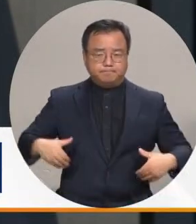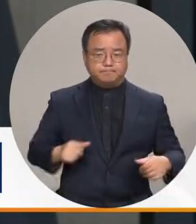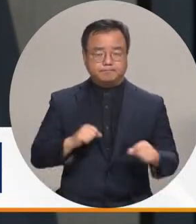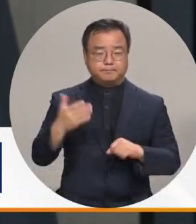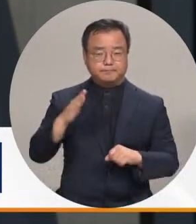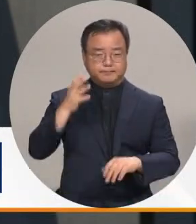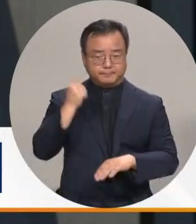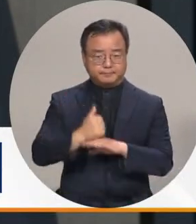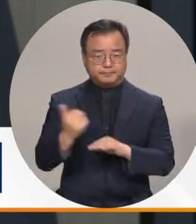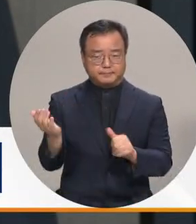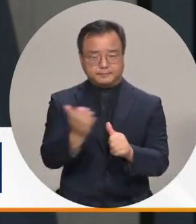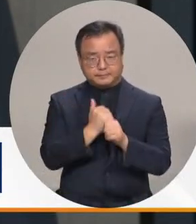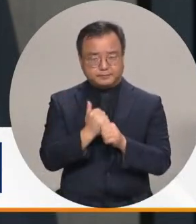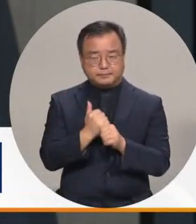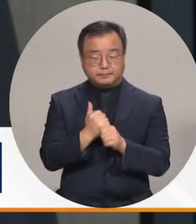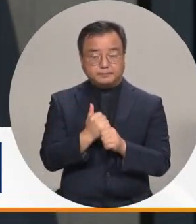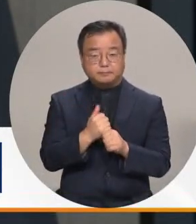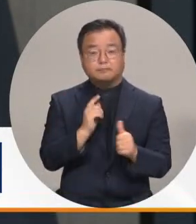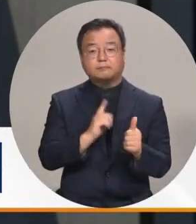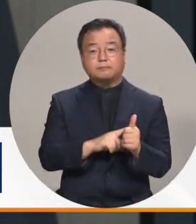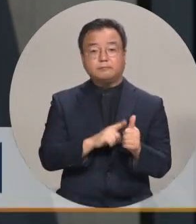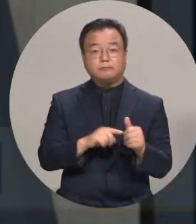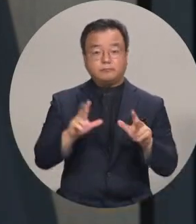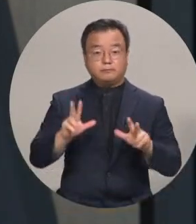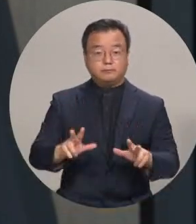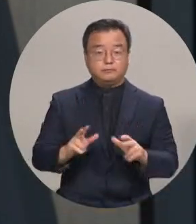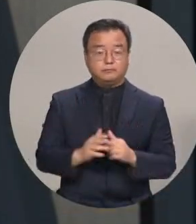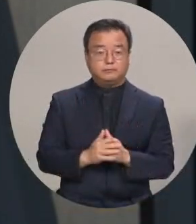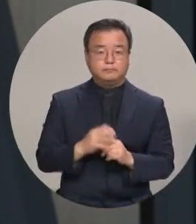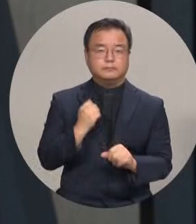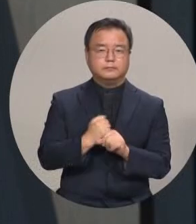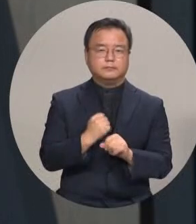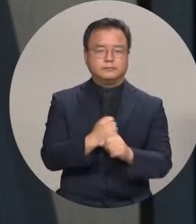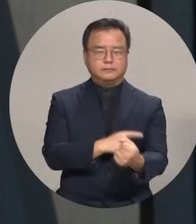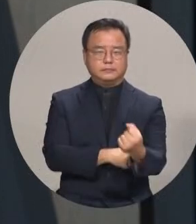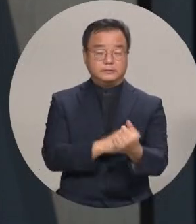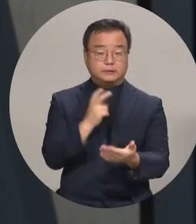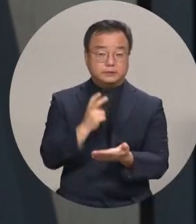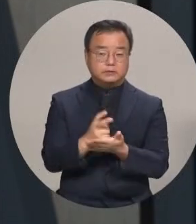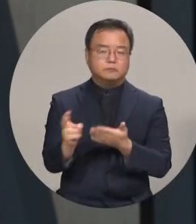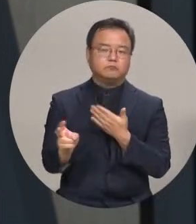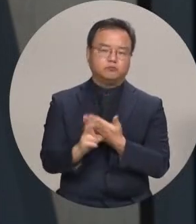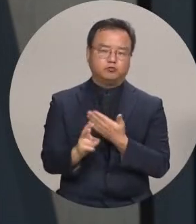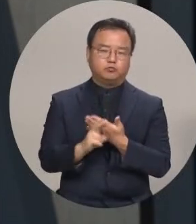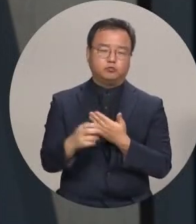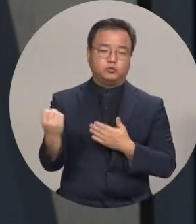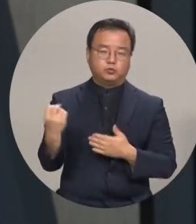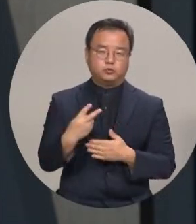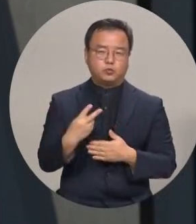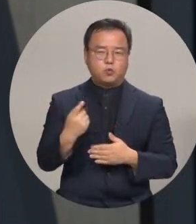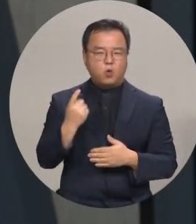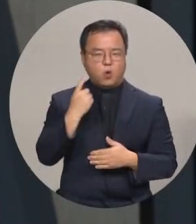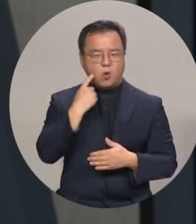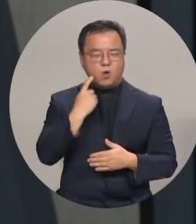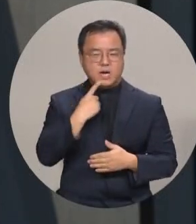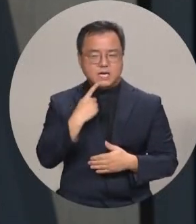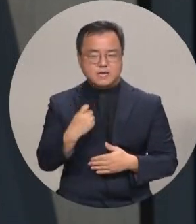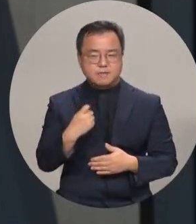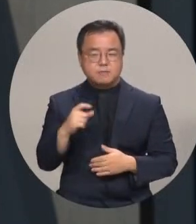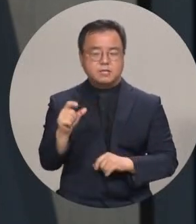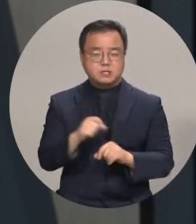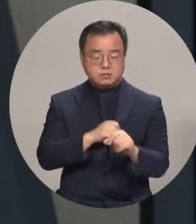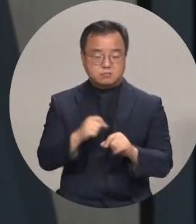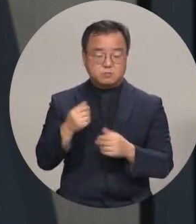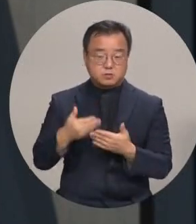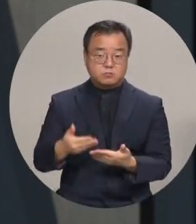덜미가 잡혔는데 어 군은 현재 저작권 위반법뿐만 아니라 공갈죄 그리고 특경 법상의